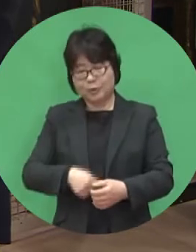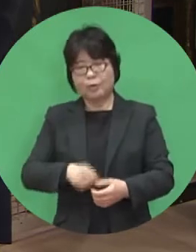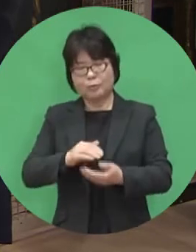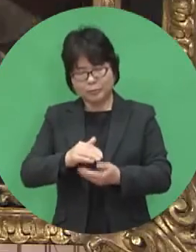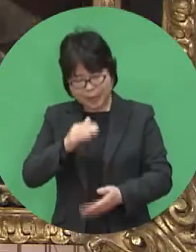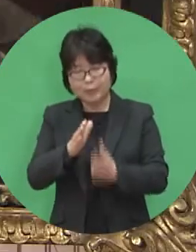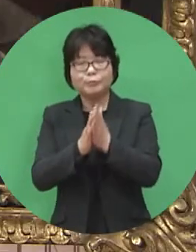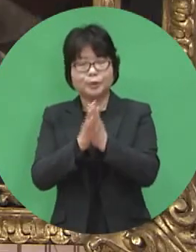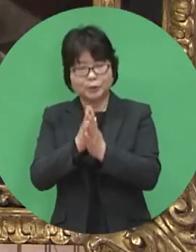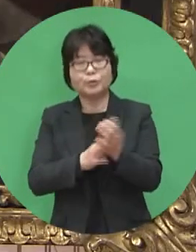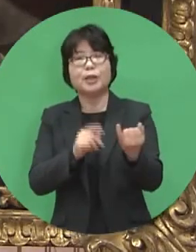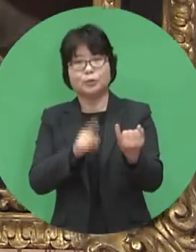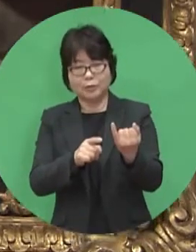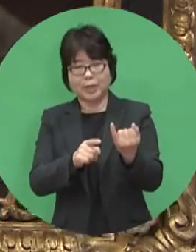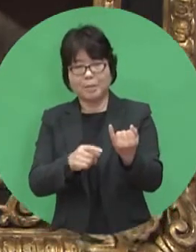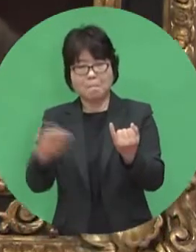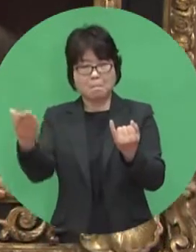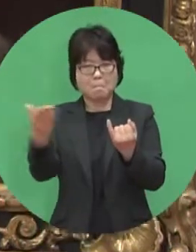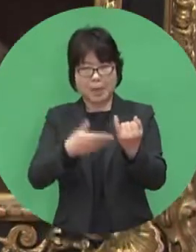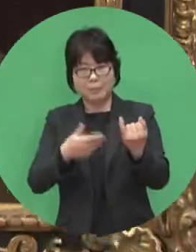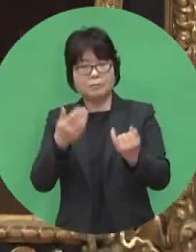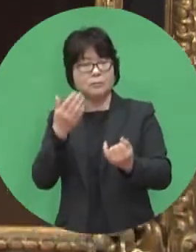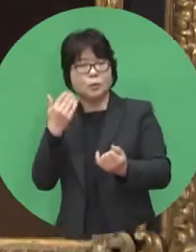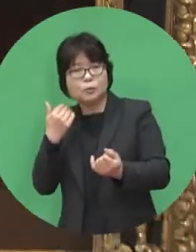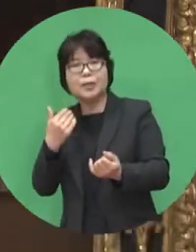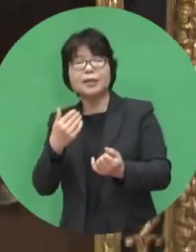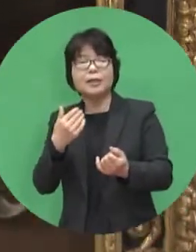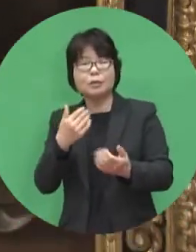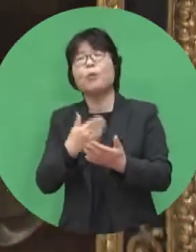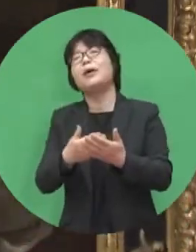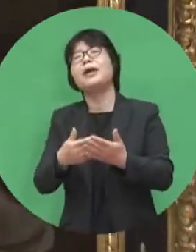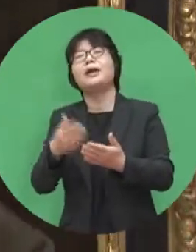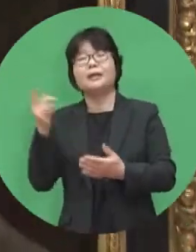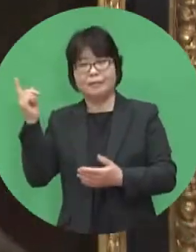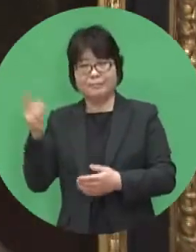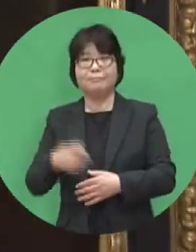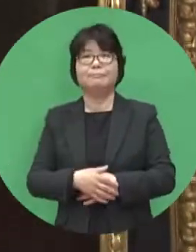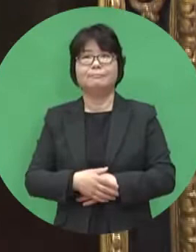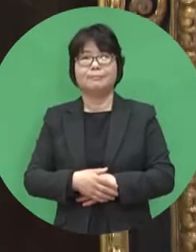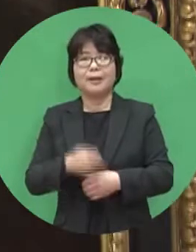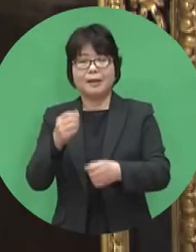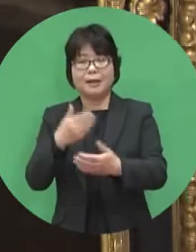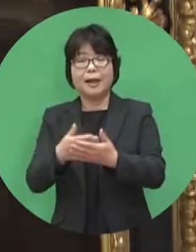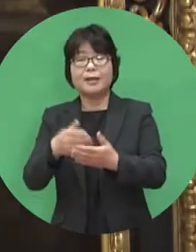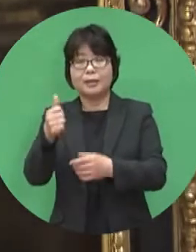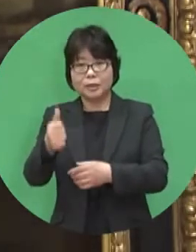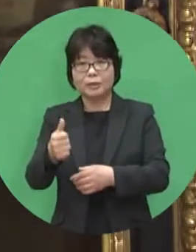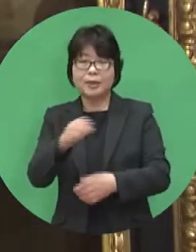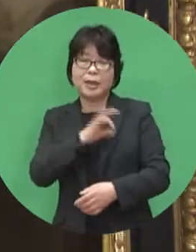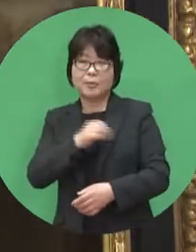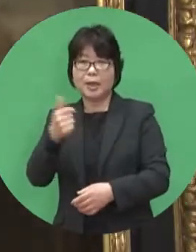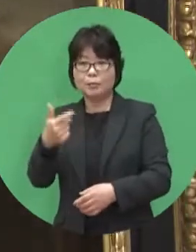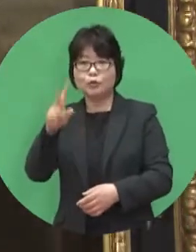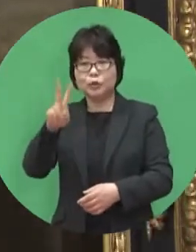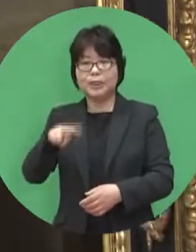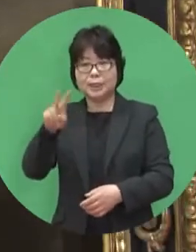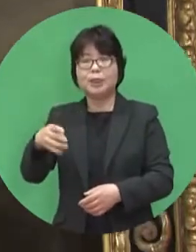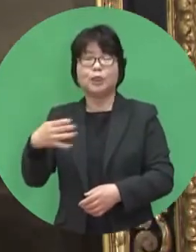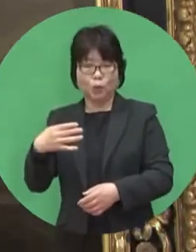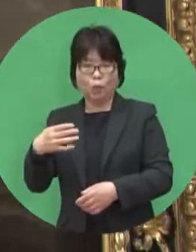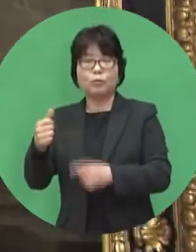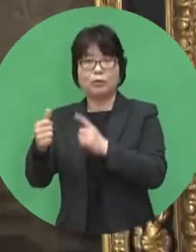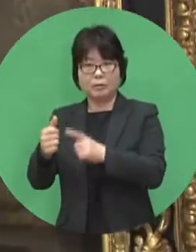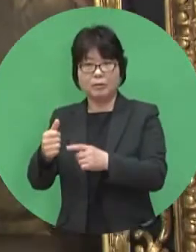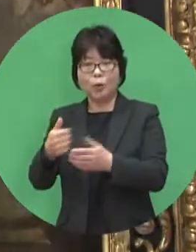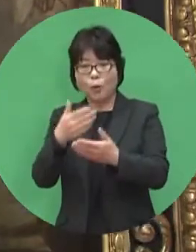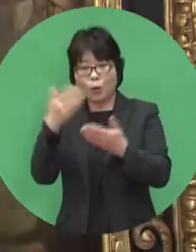で、処刑される直前を描いているとされています。作者はムリリョという画家で、表